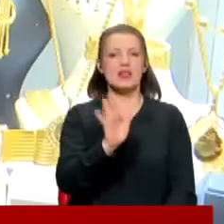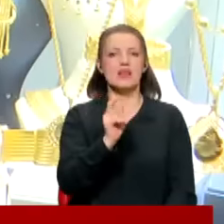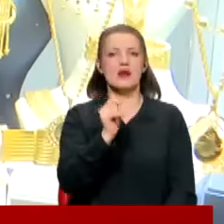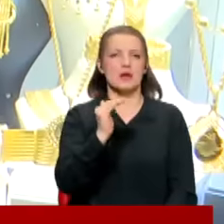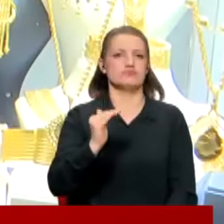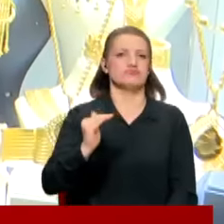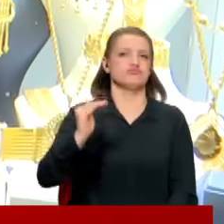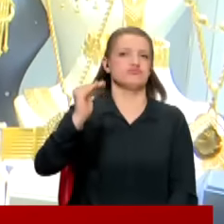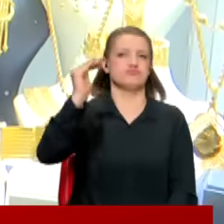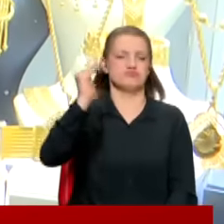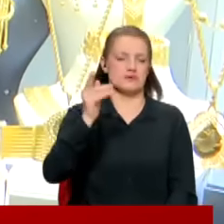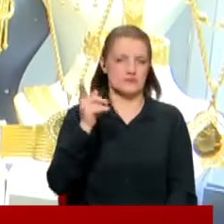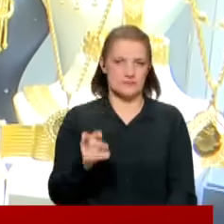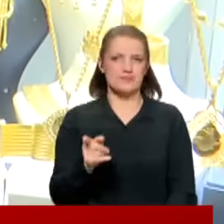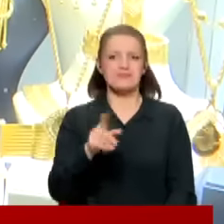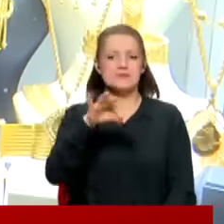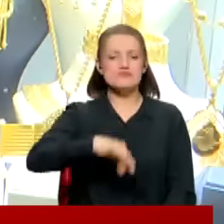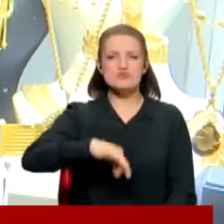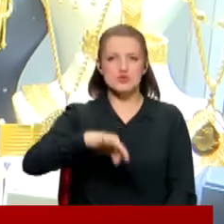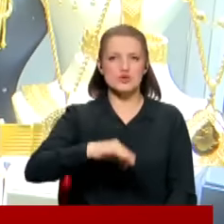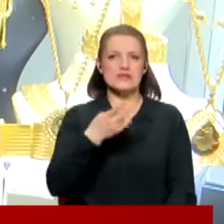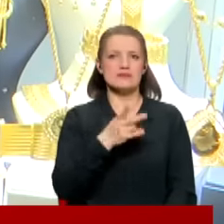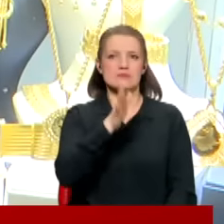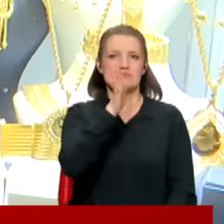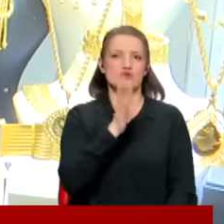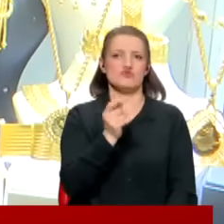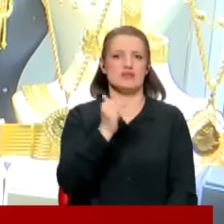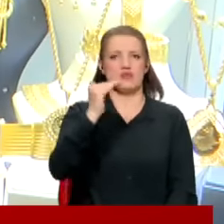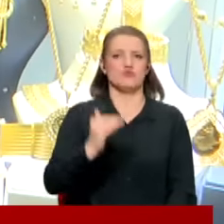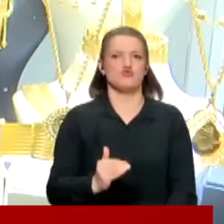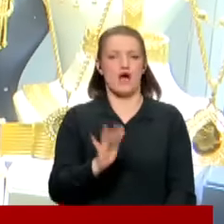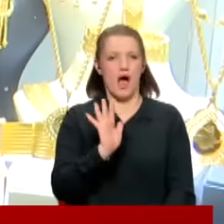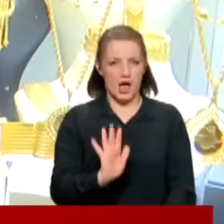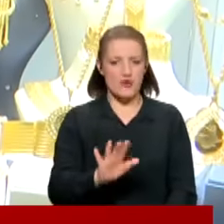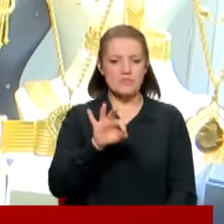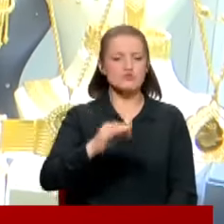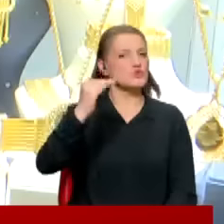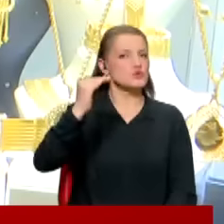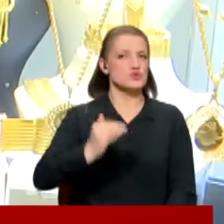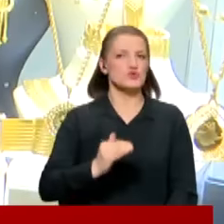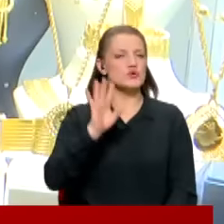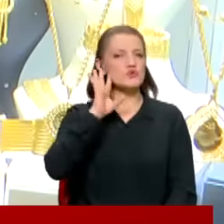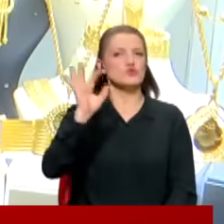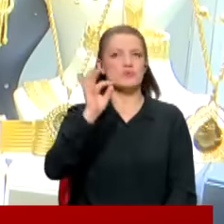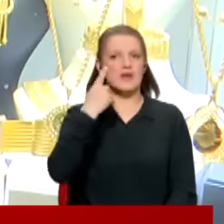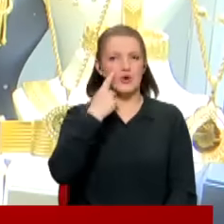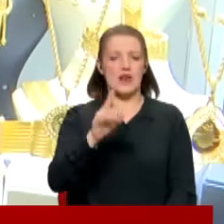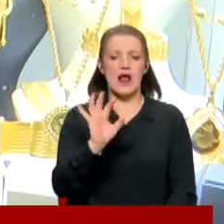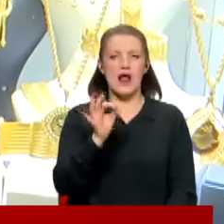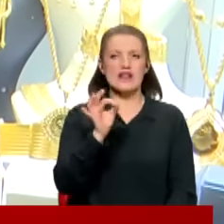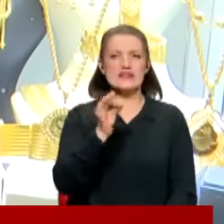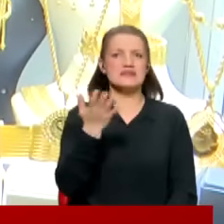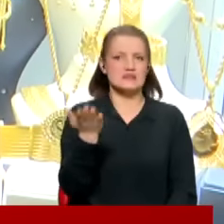liraya kadar çıktı kapalı çarşıda. Bugün ise 2500 liraya düştü. Ancak bu düşüş uzmanlara göre